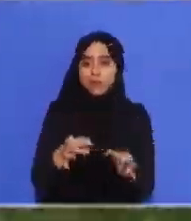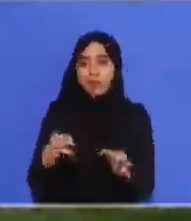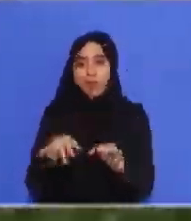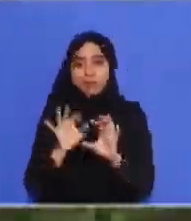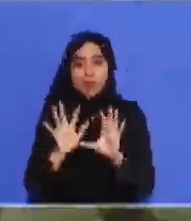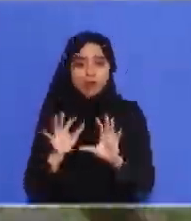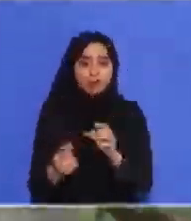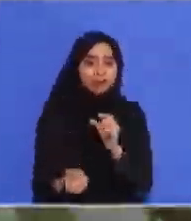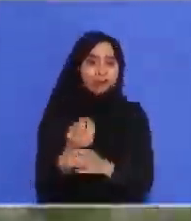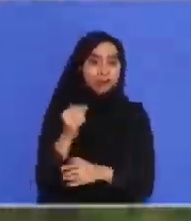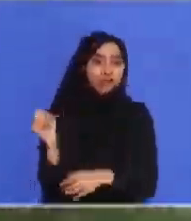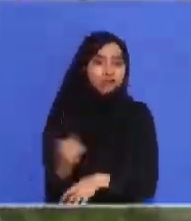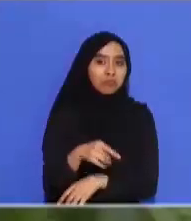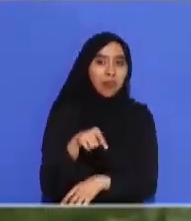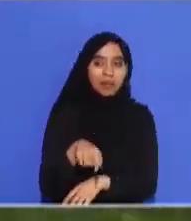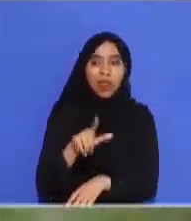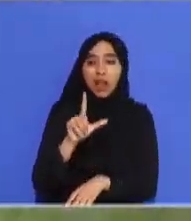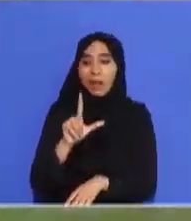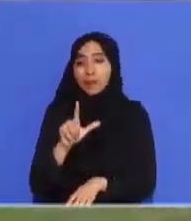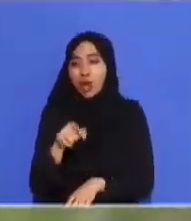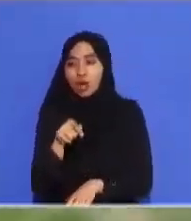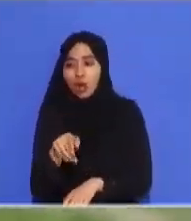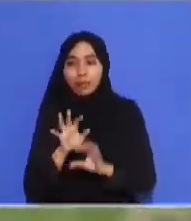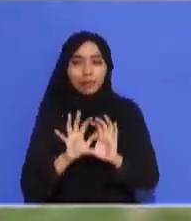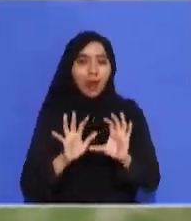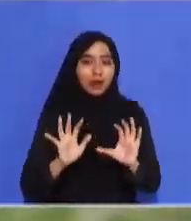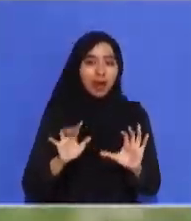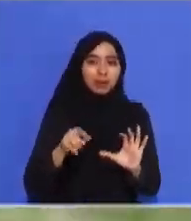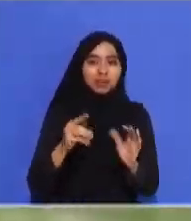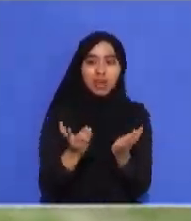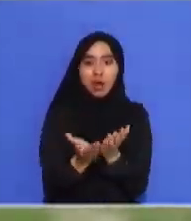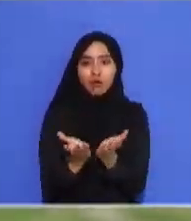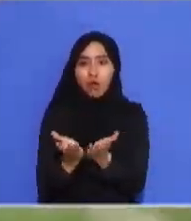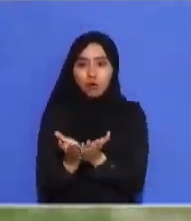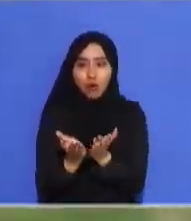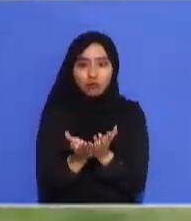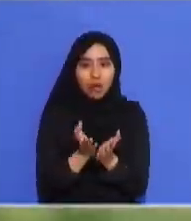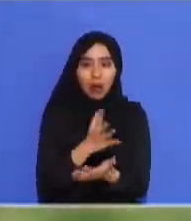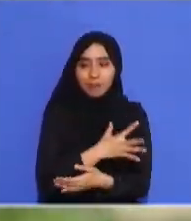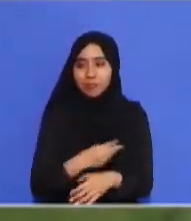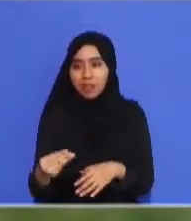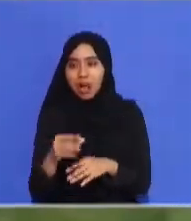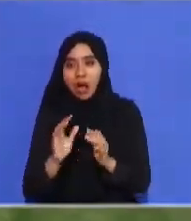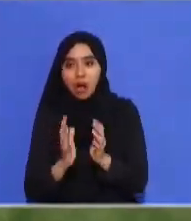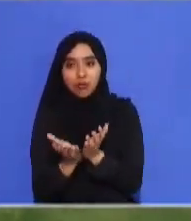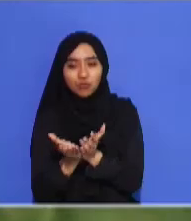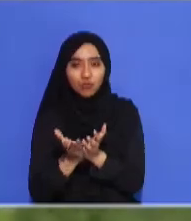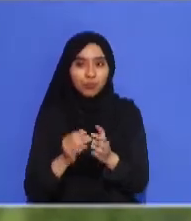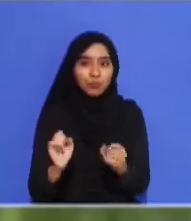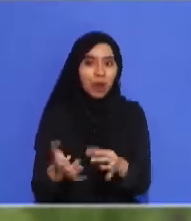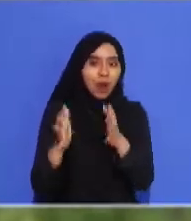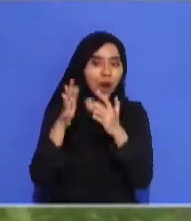alangepetet men Ugi kathah dipun Pundut kajengipun Min Kang Kajeng bakar ing Pawon ingkang